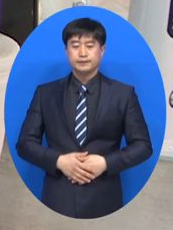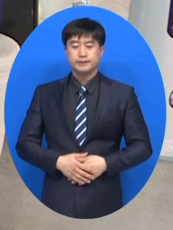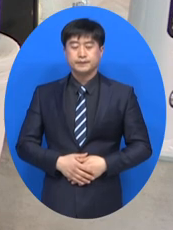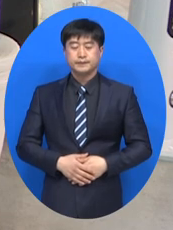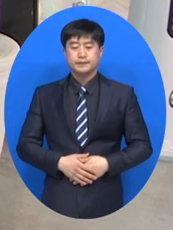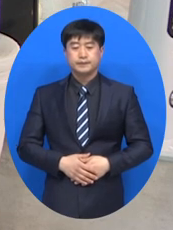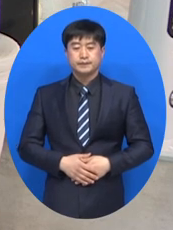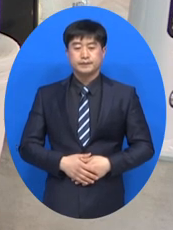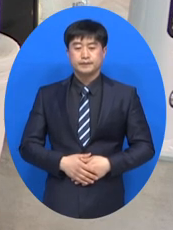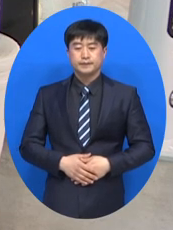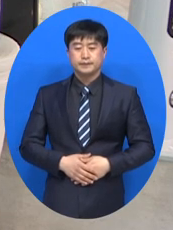이슬비입니다